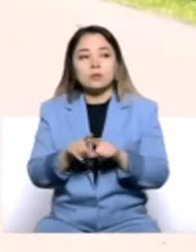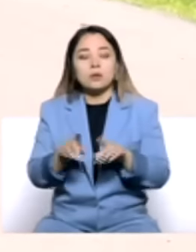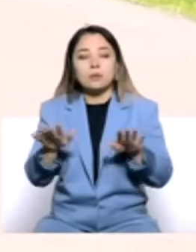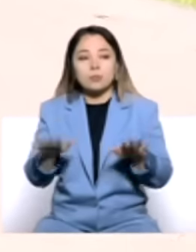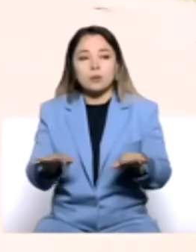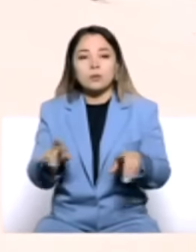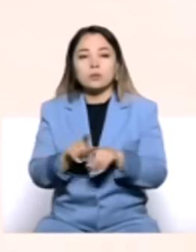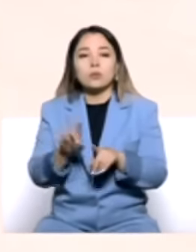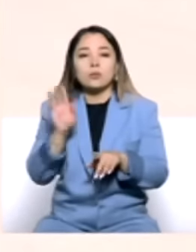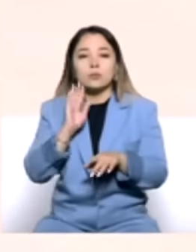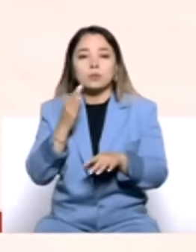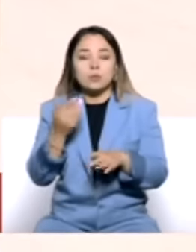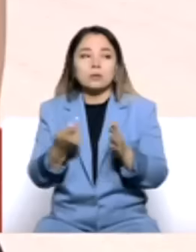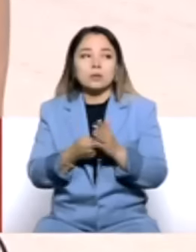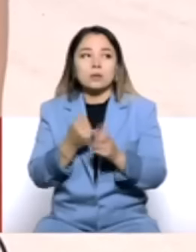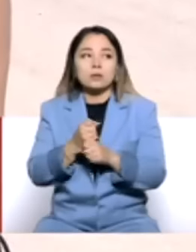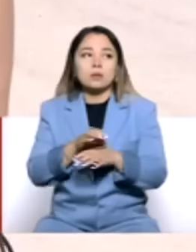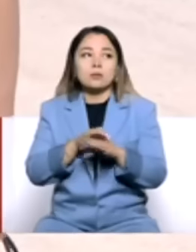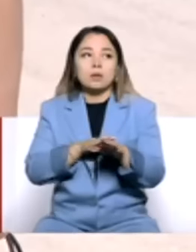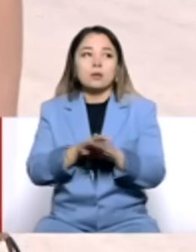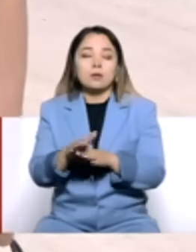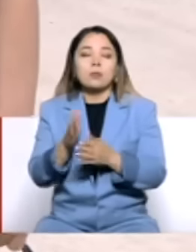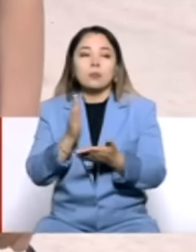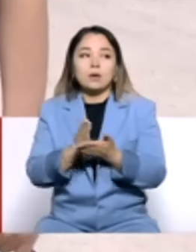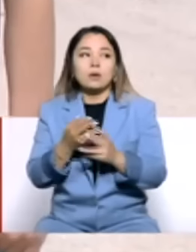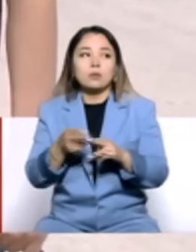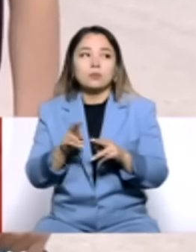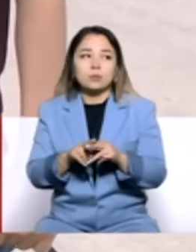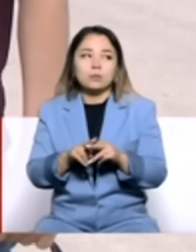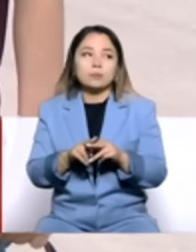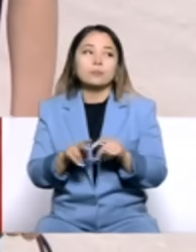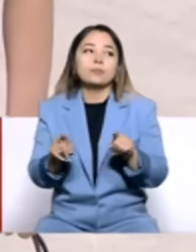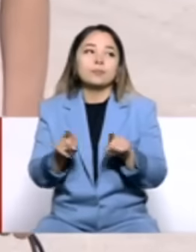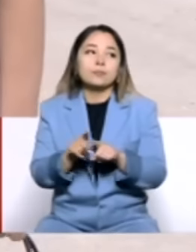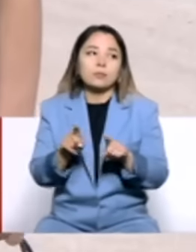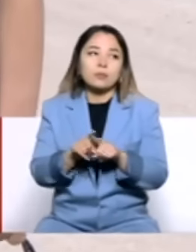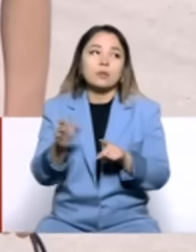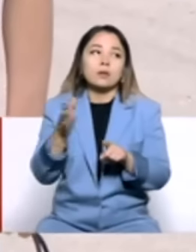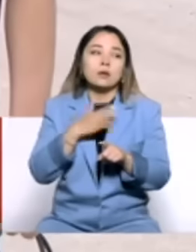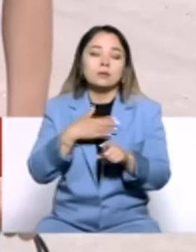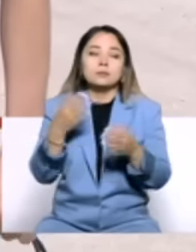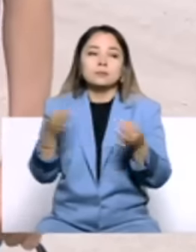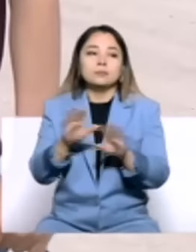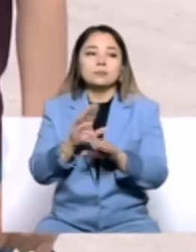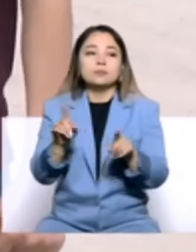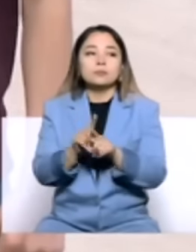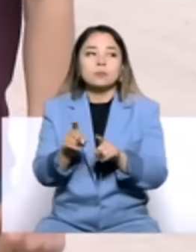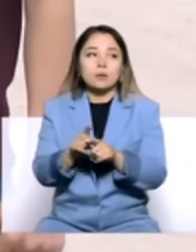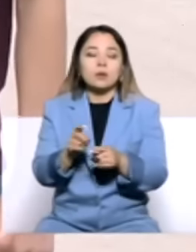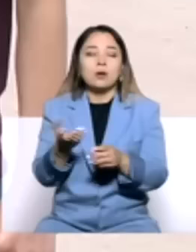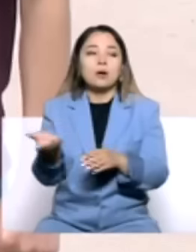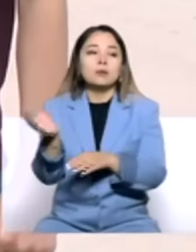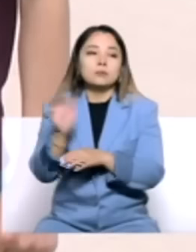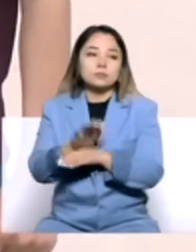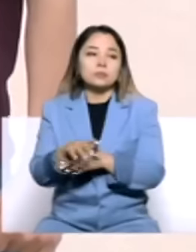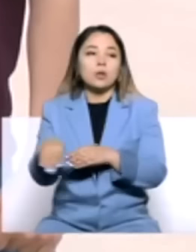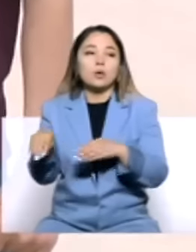жүріп, суды ағызайық. Десек бұлар, жоқ, біз бұны жібермейміз деп, әкеп топырақ